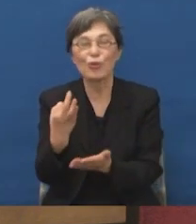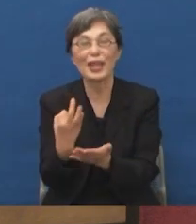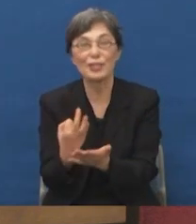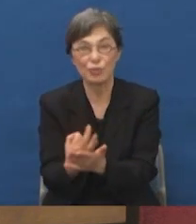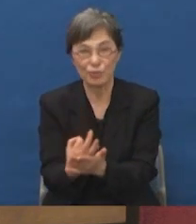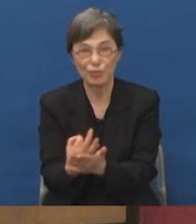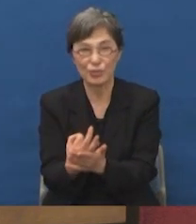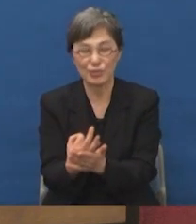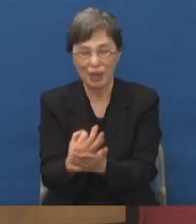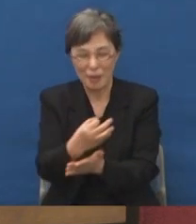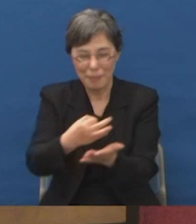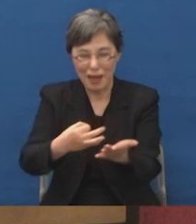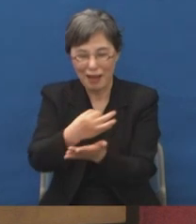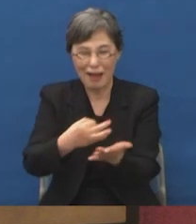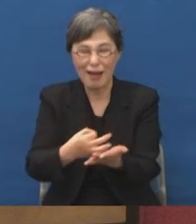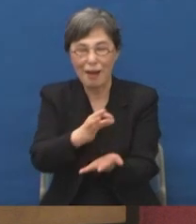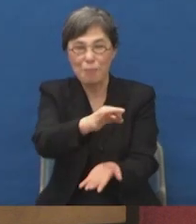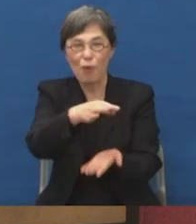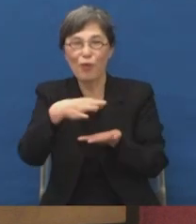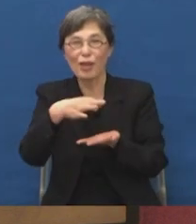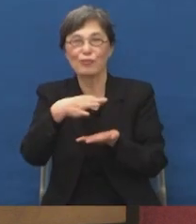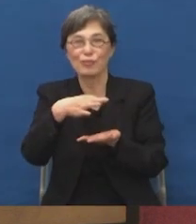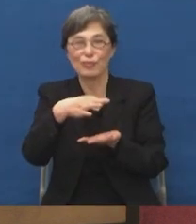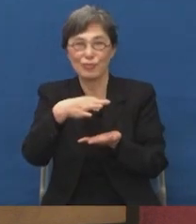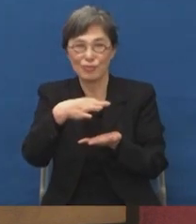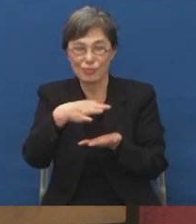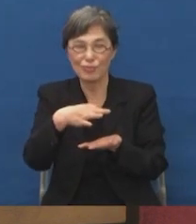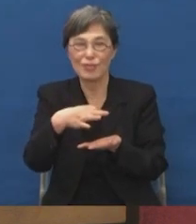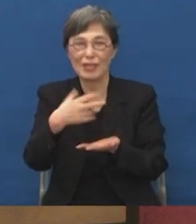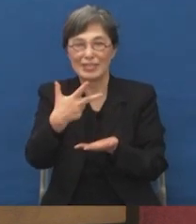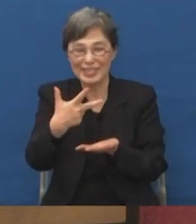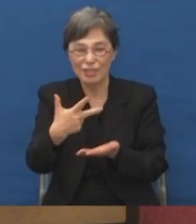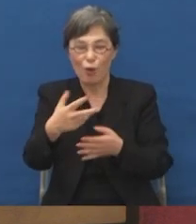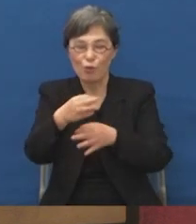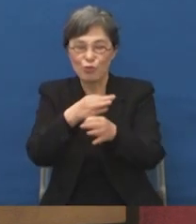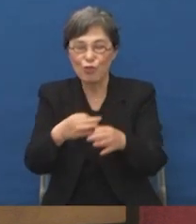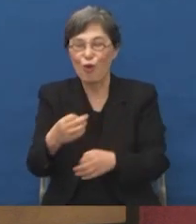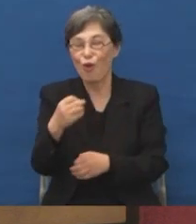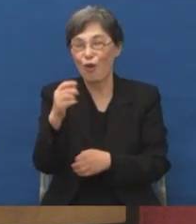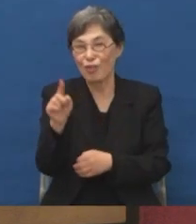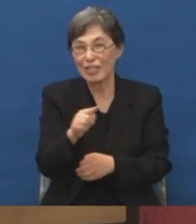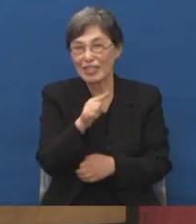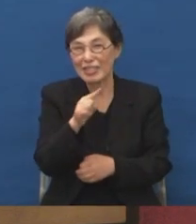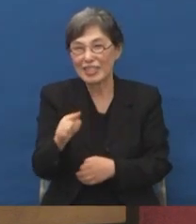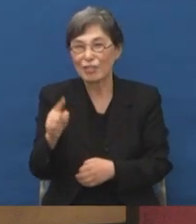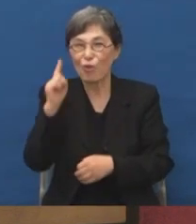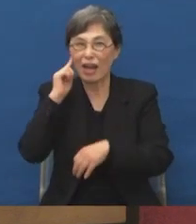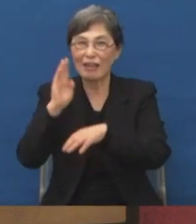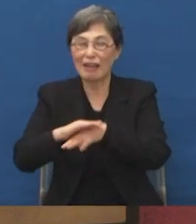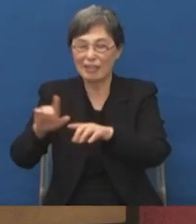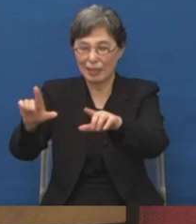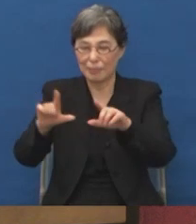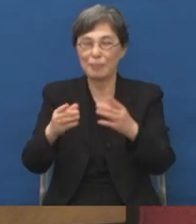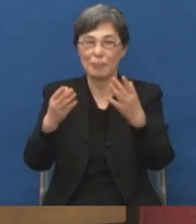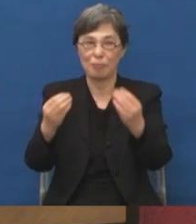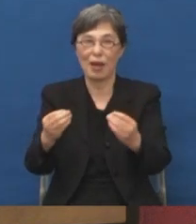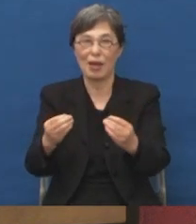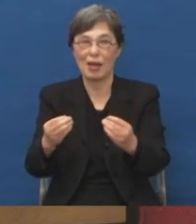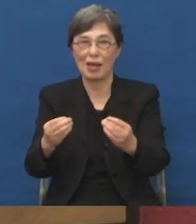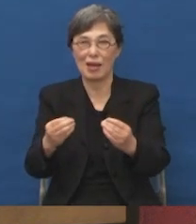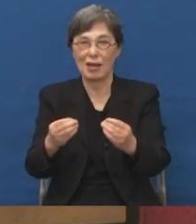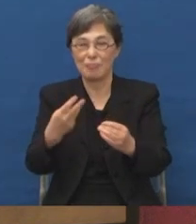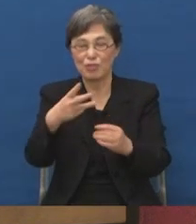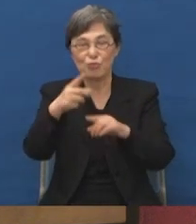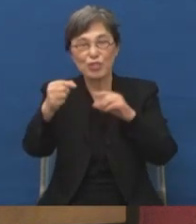他売により儲けを増やす、まさに市の商人の論理を露骨に表明しました。三菱重工